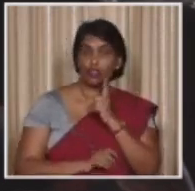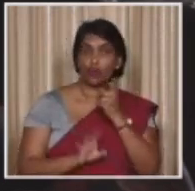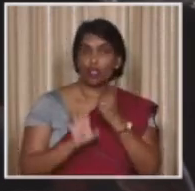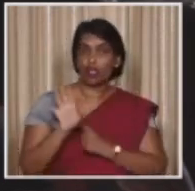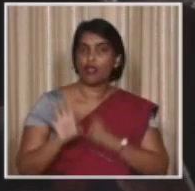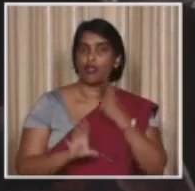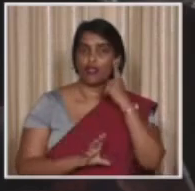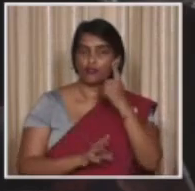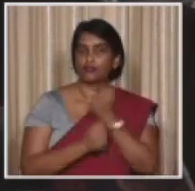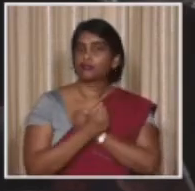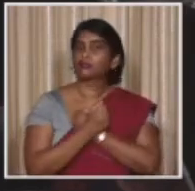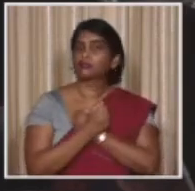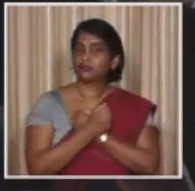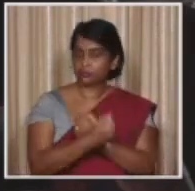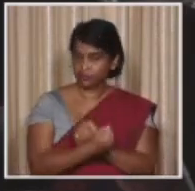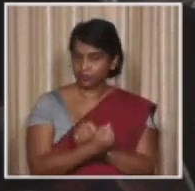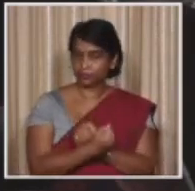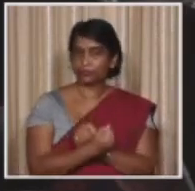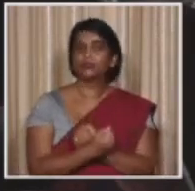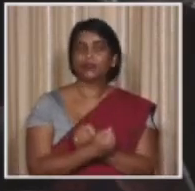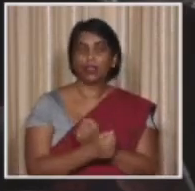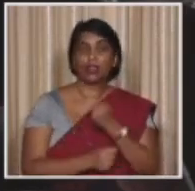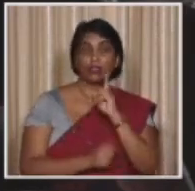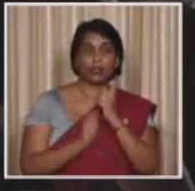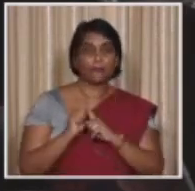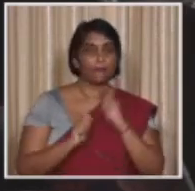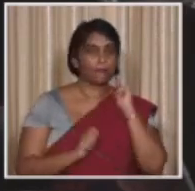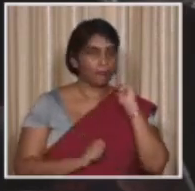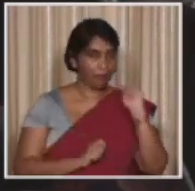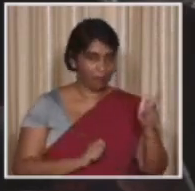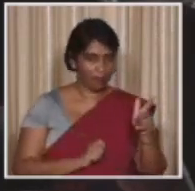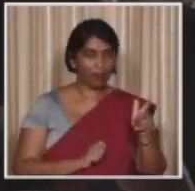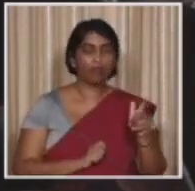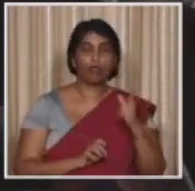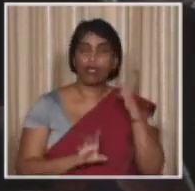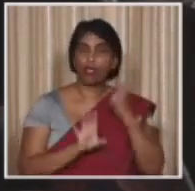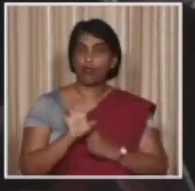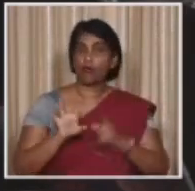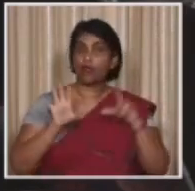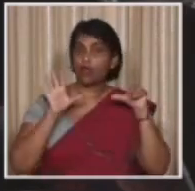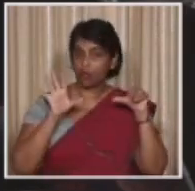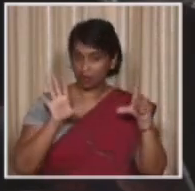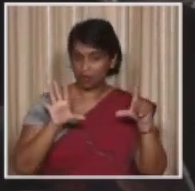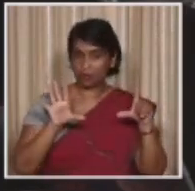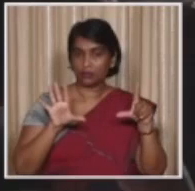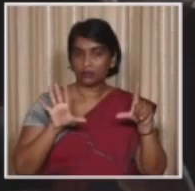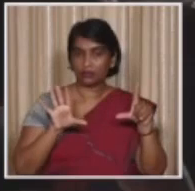අවුරුද්දක සිර දඬුවම සහ දඩයක් වගේම වසර 7කට